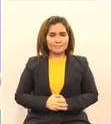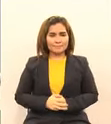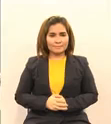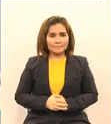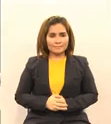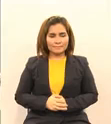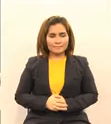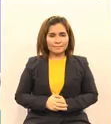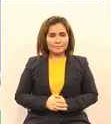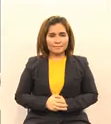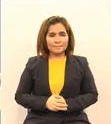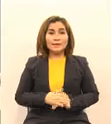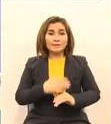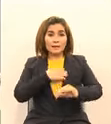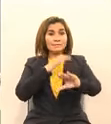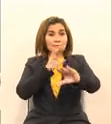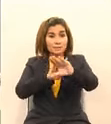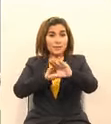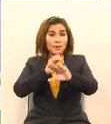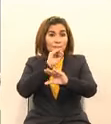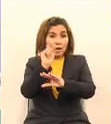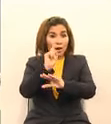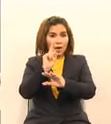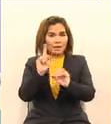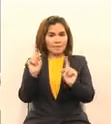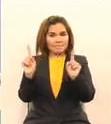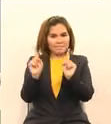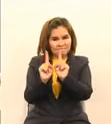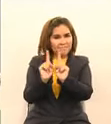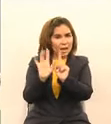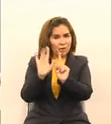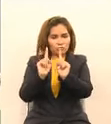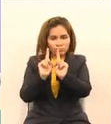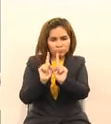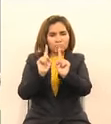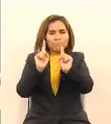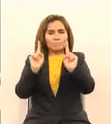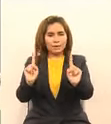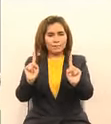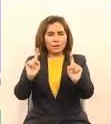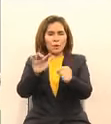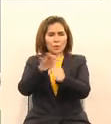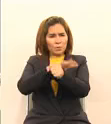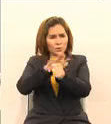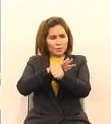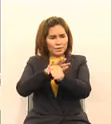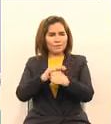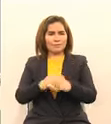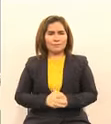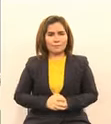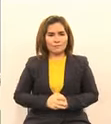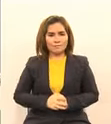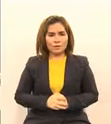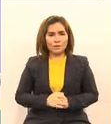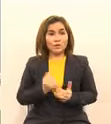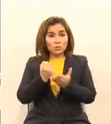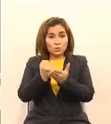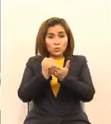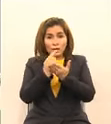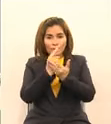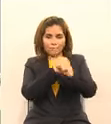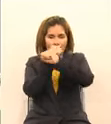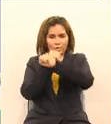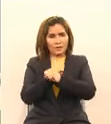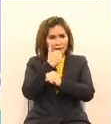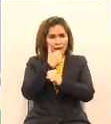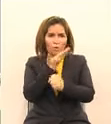ราจะเตือนก็คือเรื่องของการอยู่ห่างไว้นะครับการอยู่ห่างหรือเว้นระยะห่างทางสังคมเป็นสิ่งที่ทุกคนต้องทำ